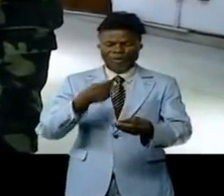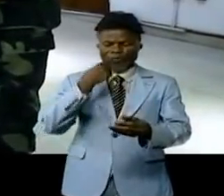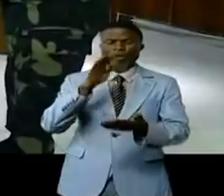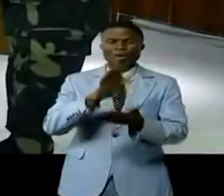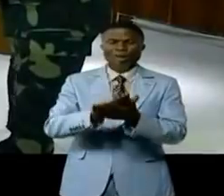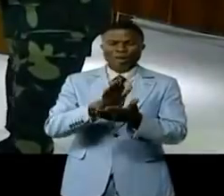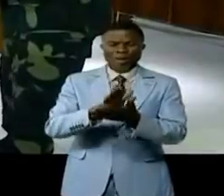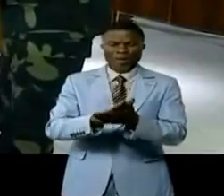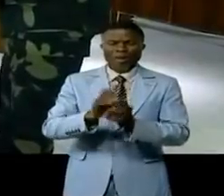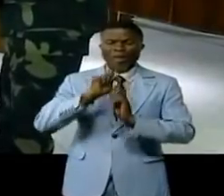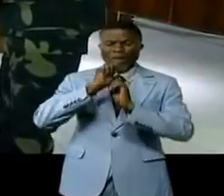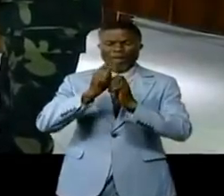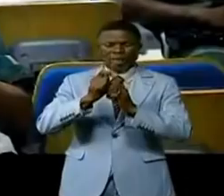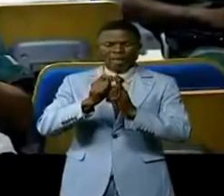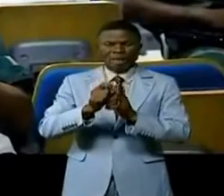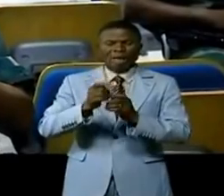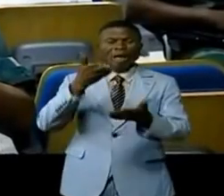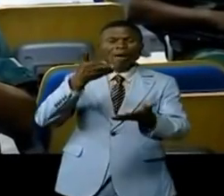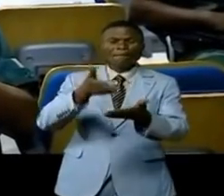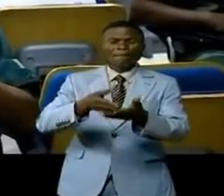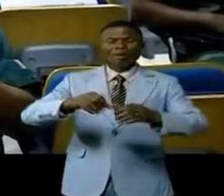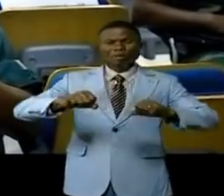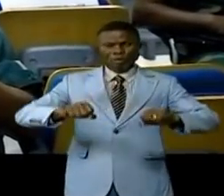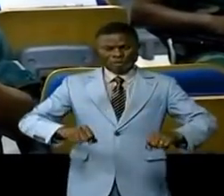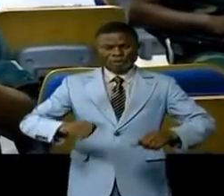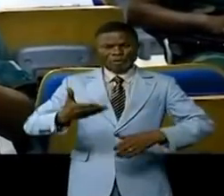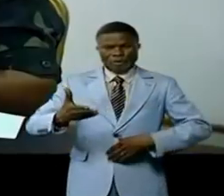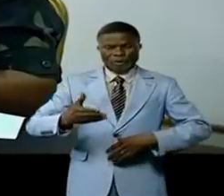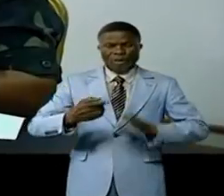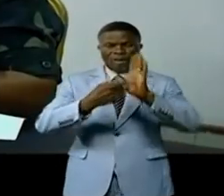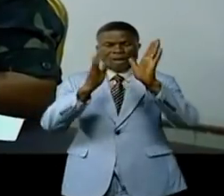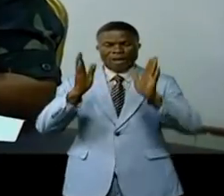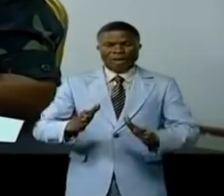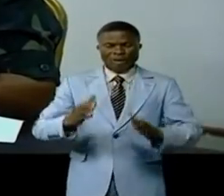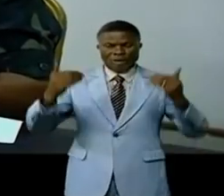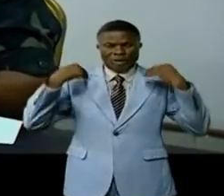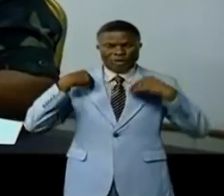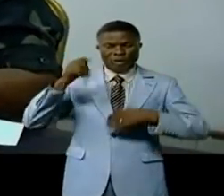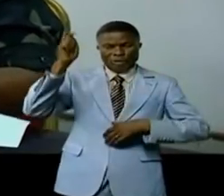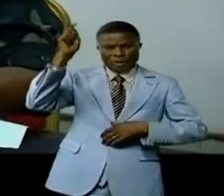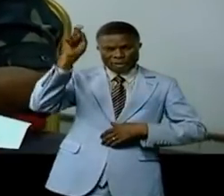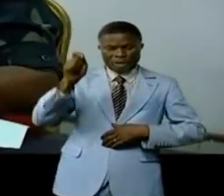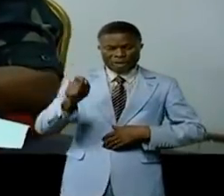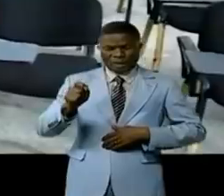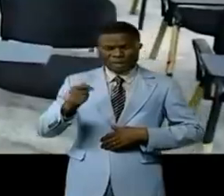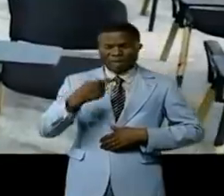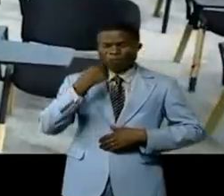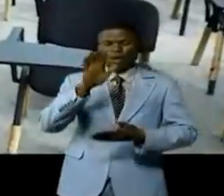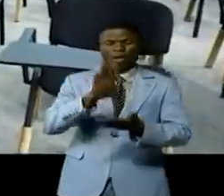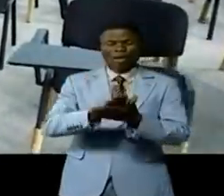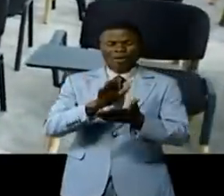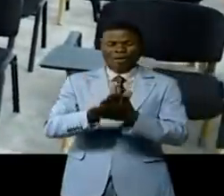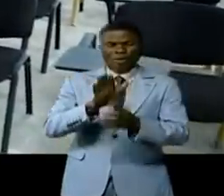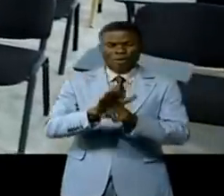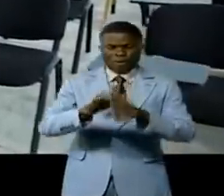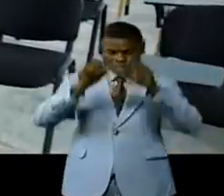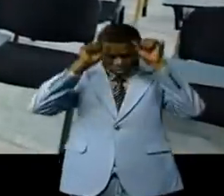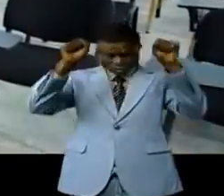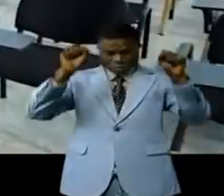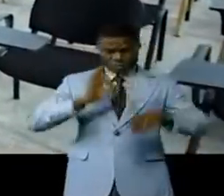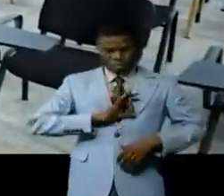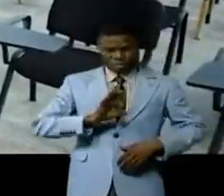cet échantillon de chaises. Le représentant du chef d'état-major général a rendu un vibrant hommage au chef de